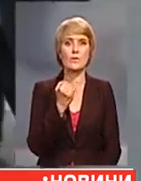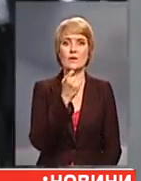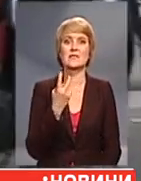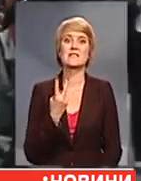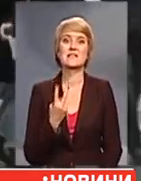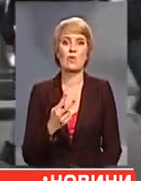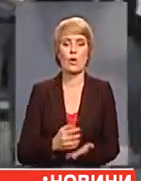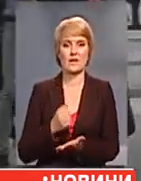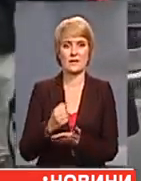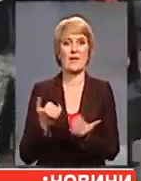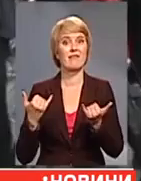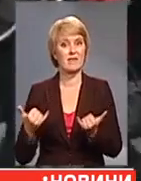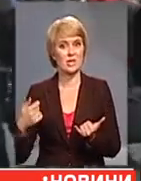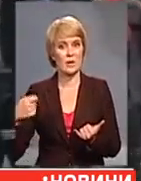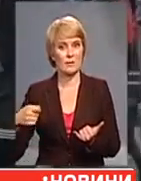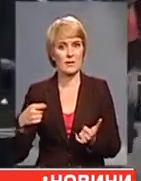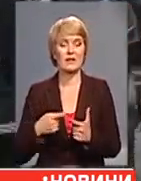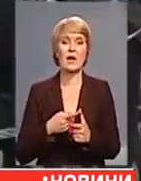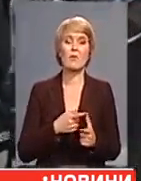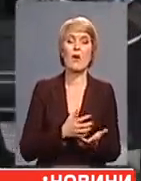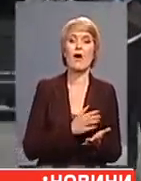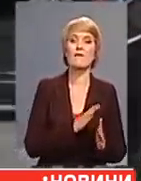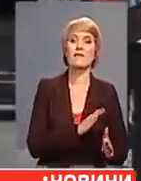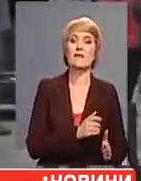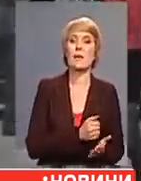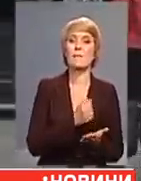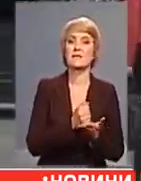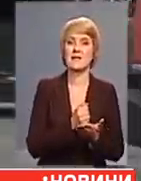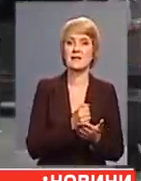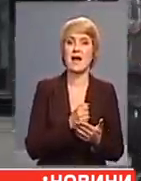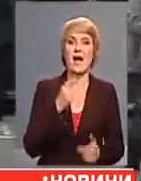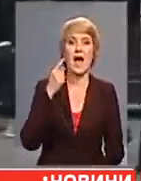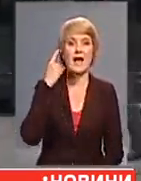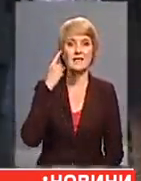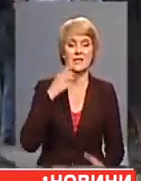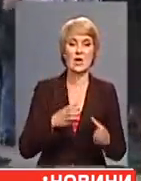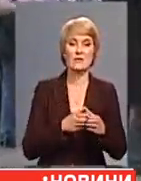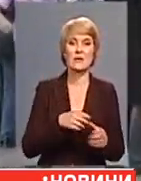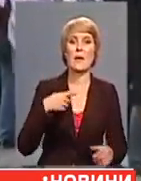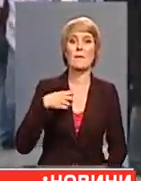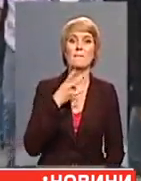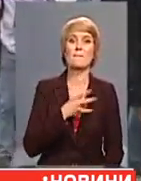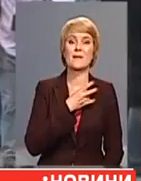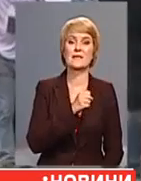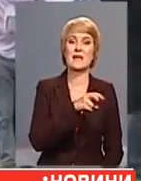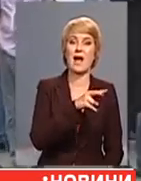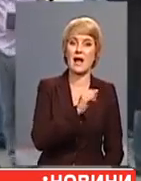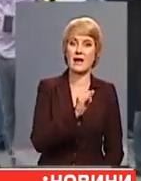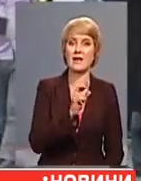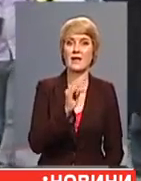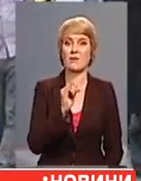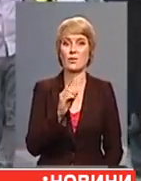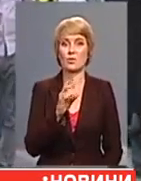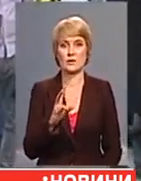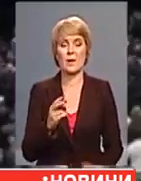президент Зеп Блаттер та віце-президент Азійської конфедерації принц Алі бін Аль-Хусейн. Передбачено два тури. Для перемоги в першому треба